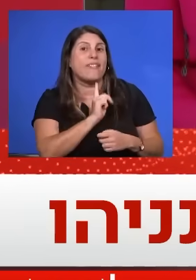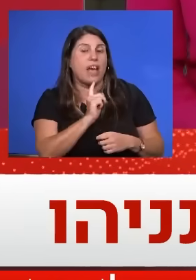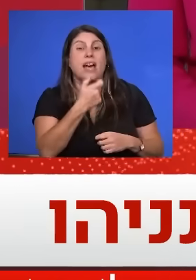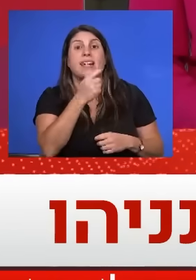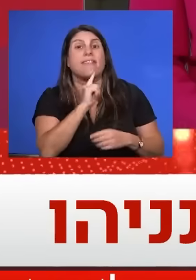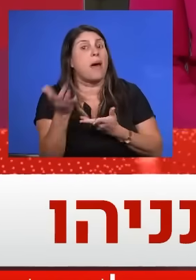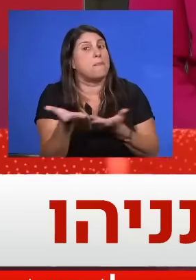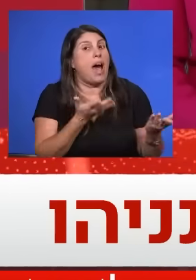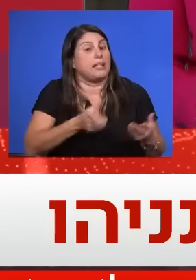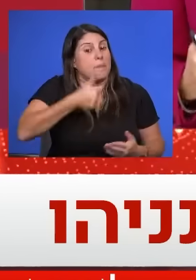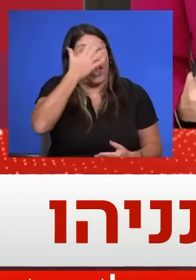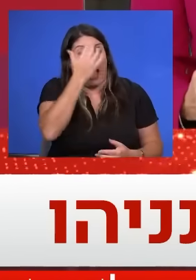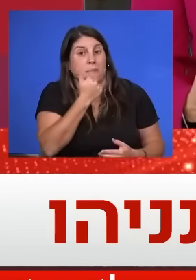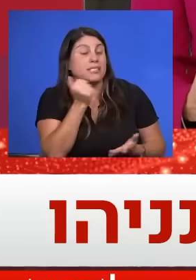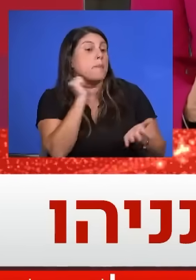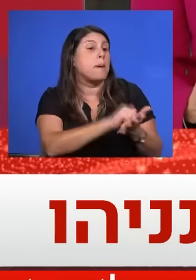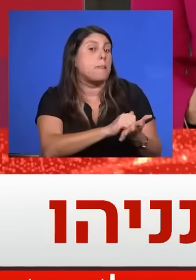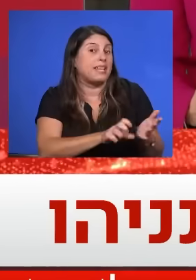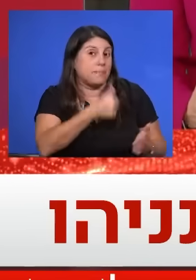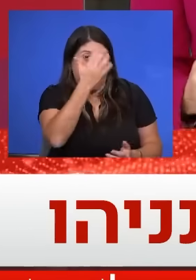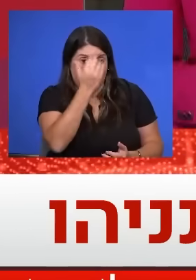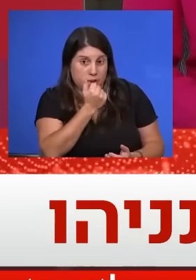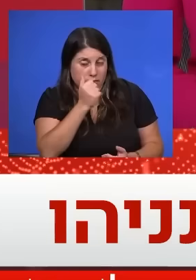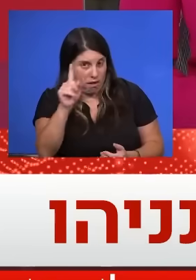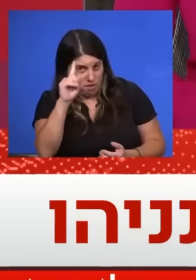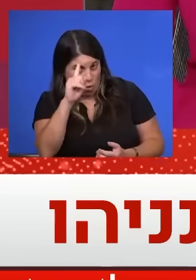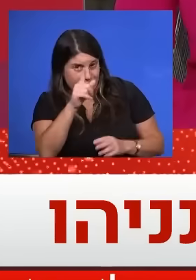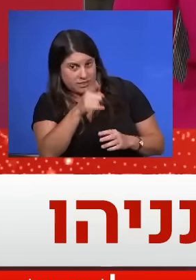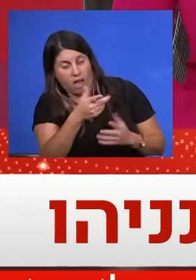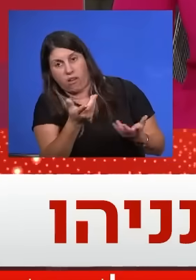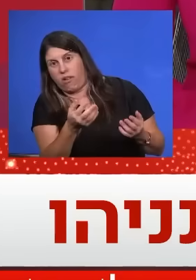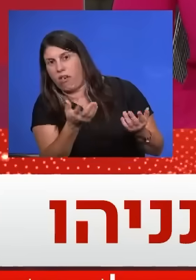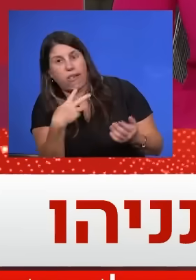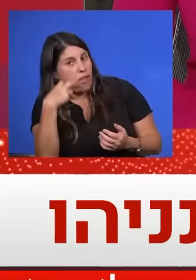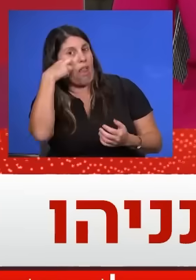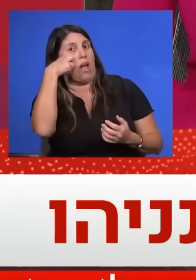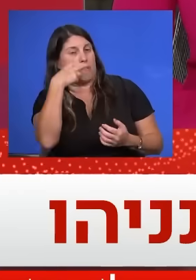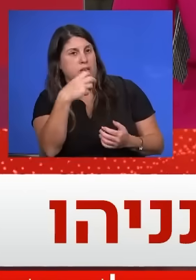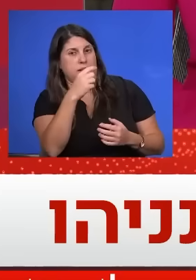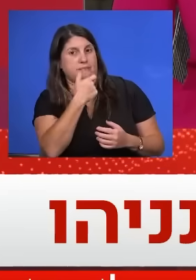את חמאס. אתה חושב שצריך להרים לקטר בעניין הזה, או דווקא לתקוף אותה?